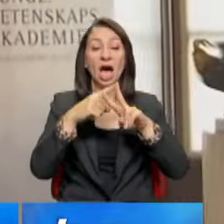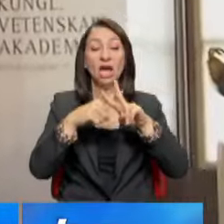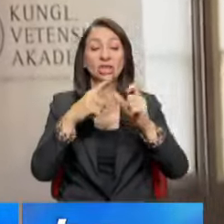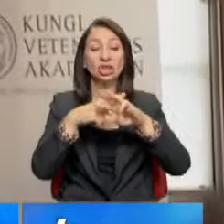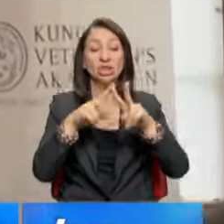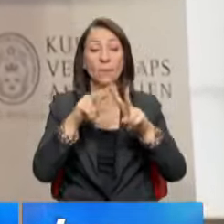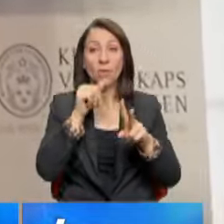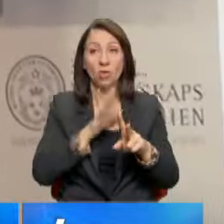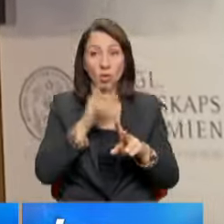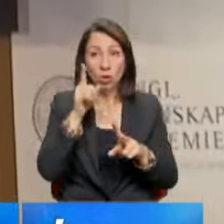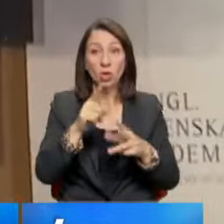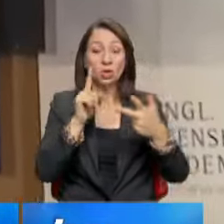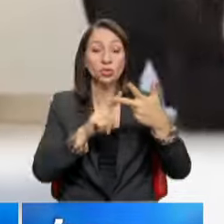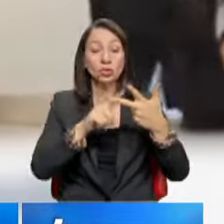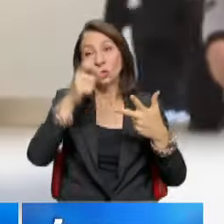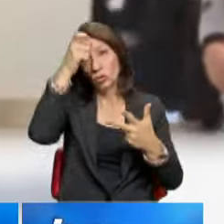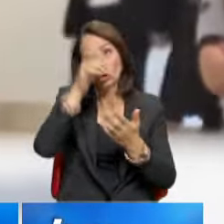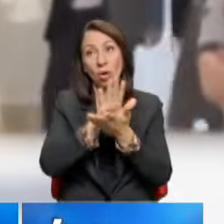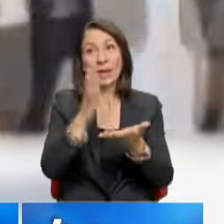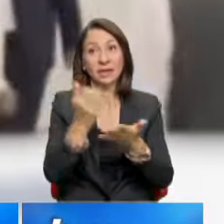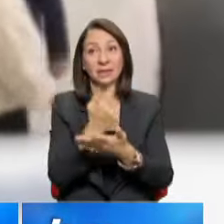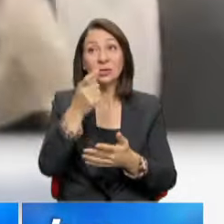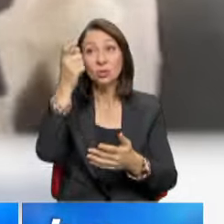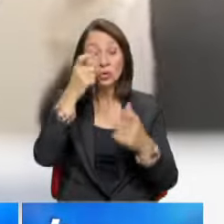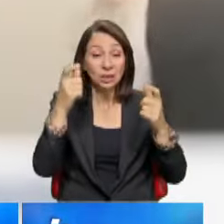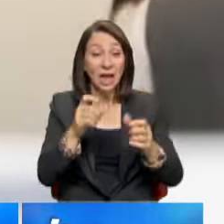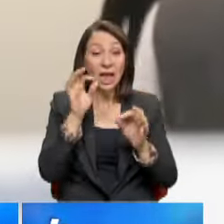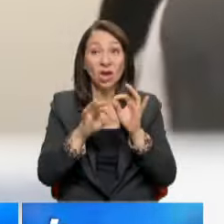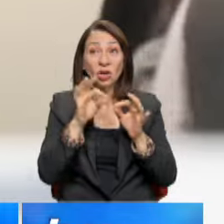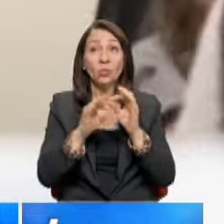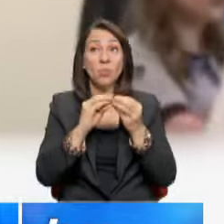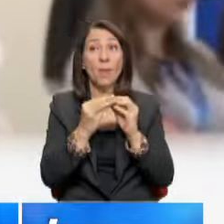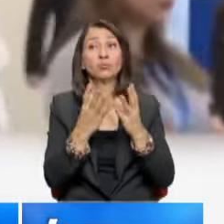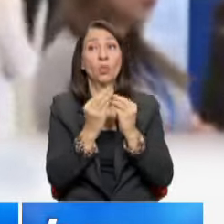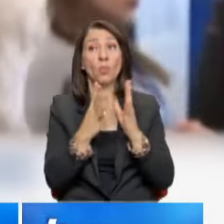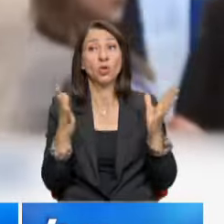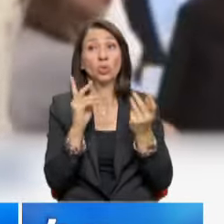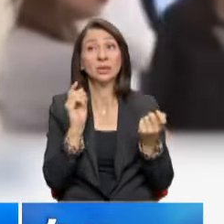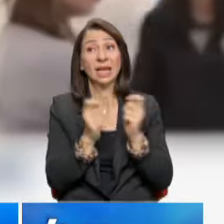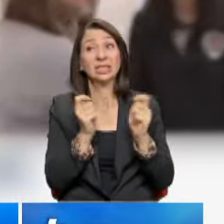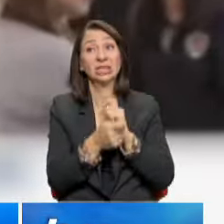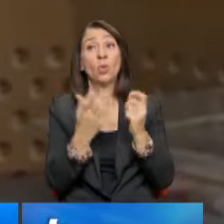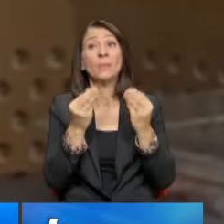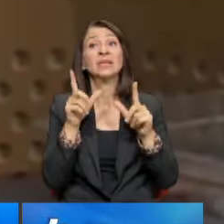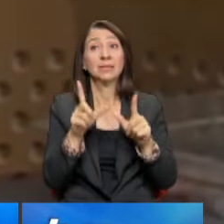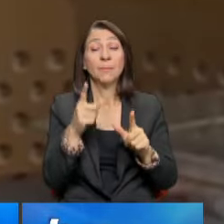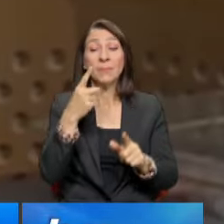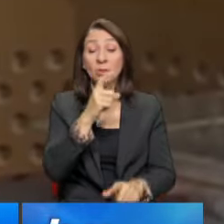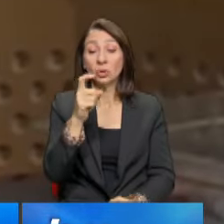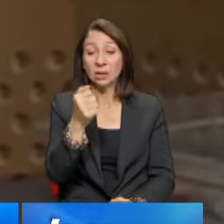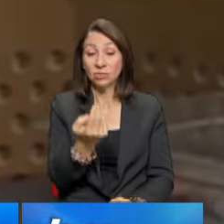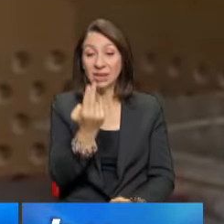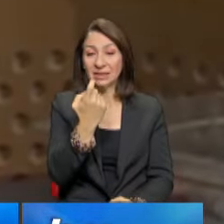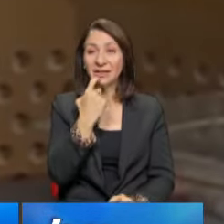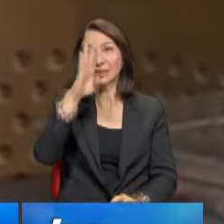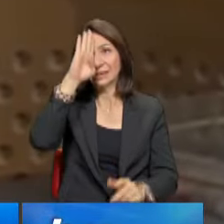görüldü. Nobel kazanan 3. Türk oldu. Türkiye'nin ekonomik durumdan birçok problemi var ve birçok değişimin içinde olması lazım. 1967